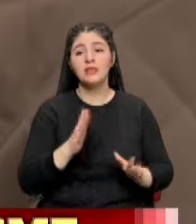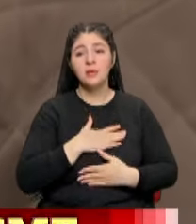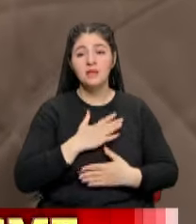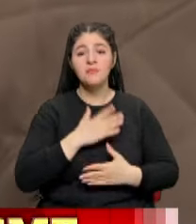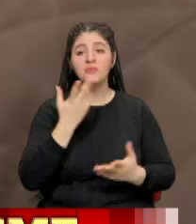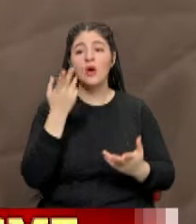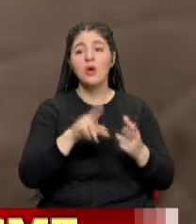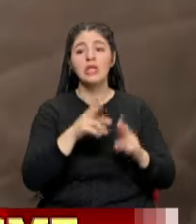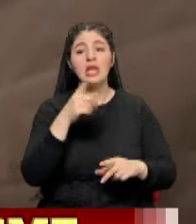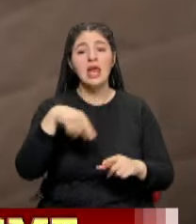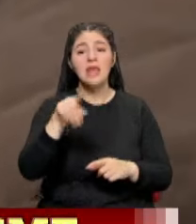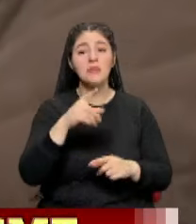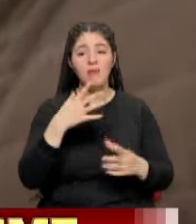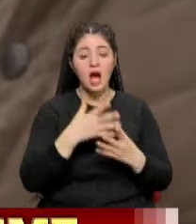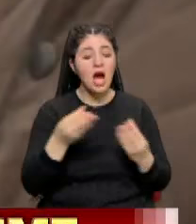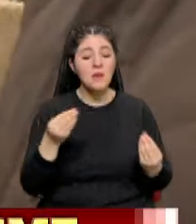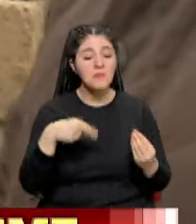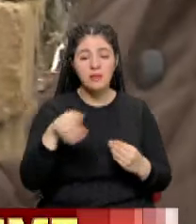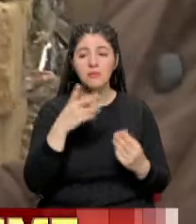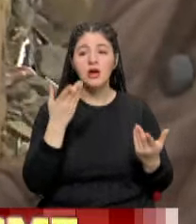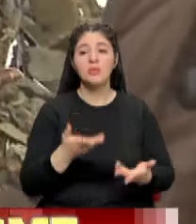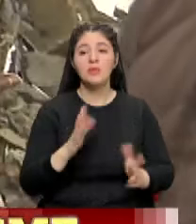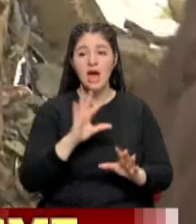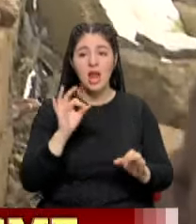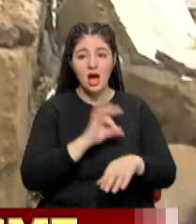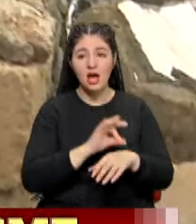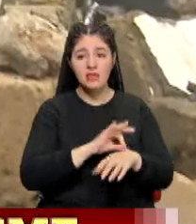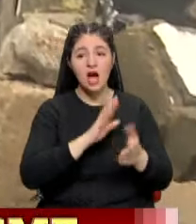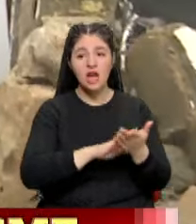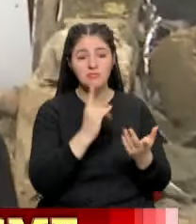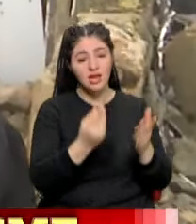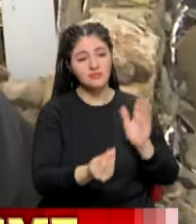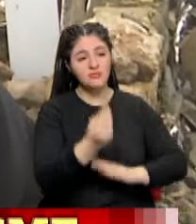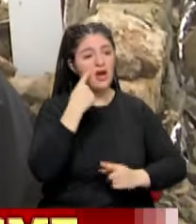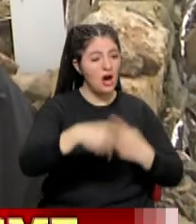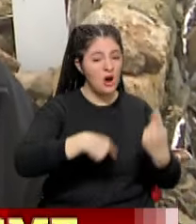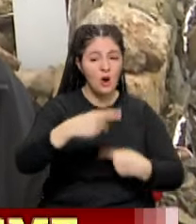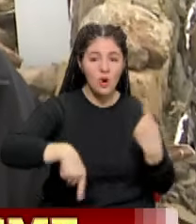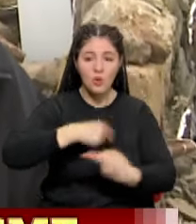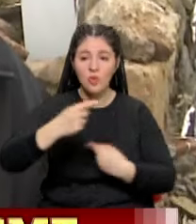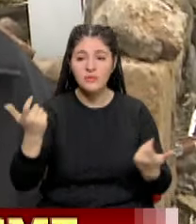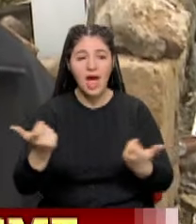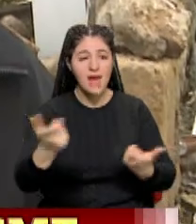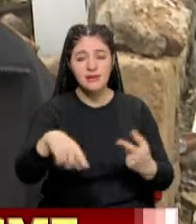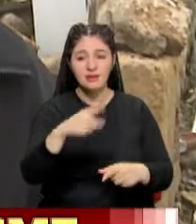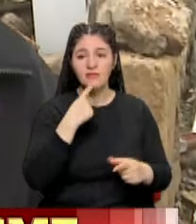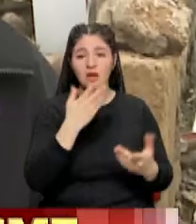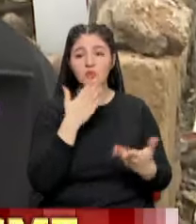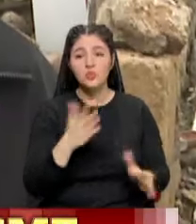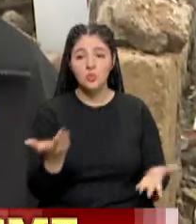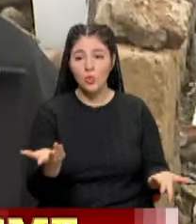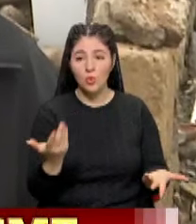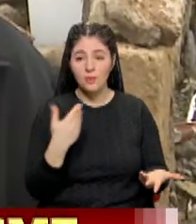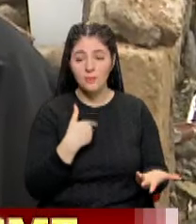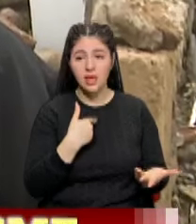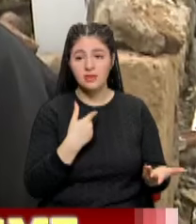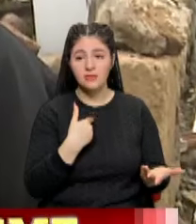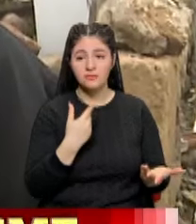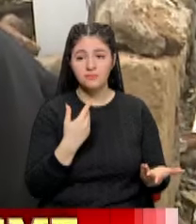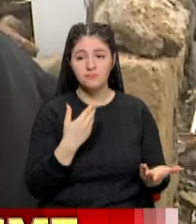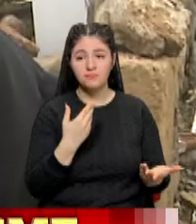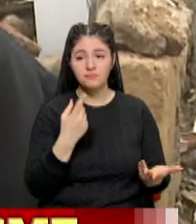Daha ölülerimi kabul edemedim. Her an arkadaşlarımı bir yerlerde arıyorum. Yok yani ben